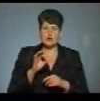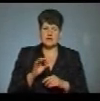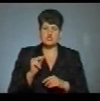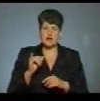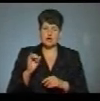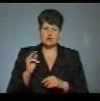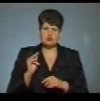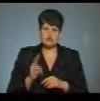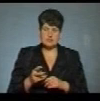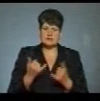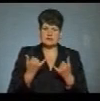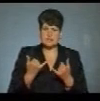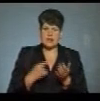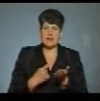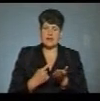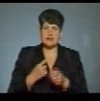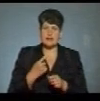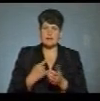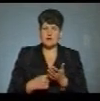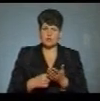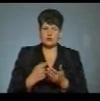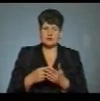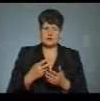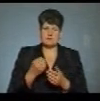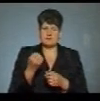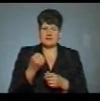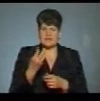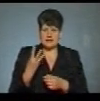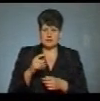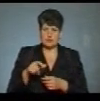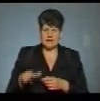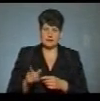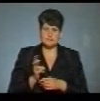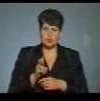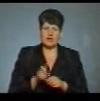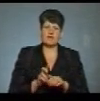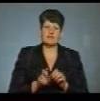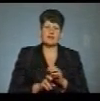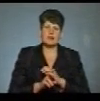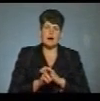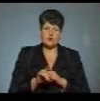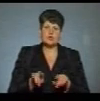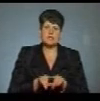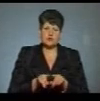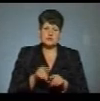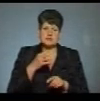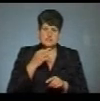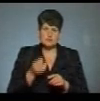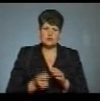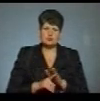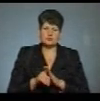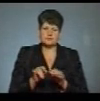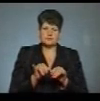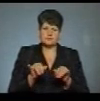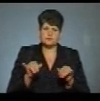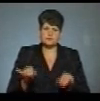наразі коронавірус лабораторно підтвердили в 13 осіб, які відвідували лавру. Також лікарка розповіла, що зі спалахом коронавірусу в